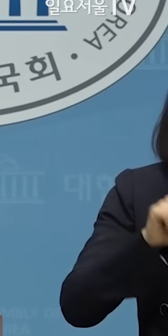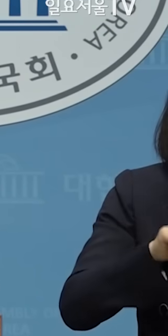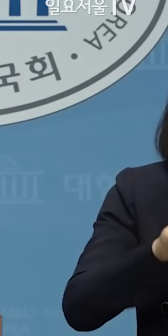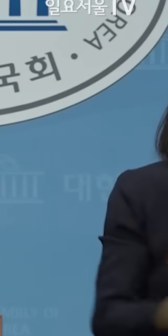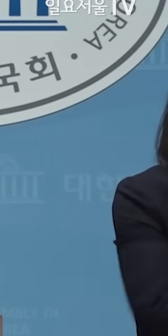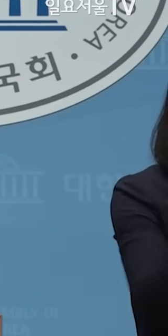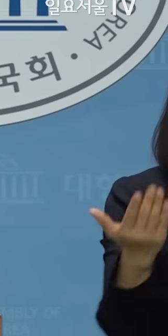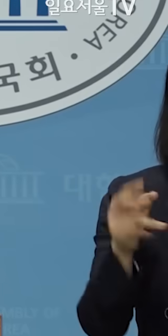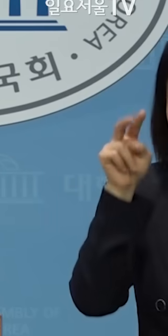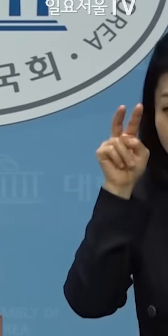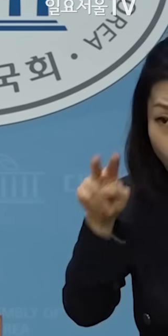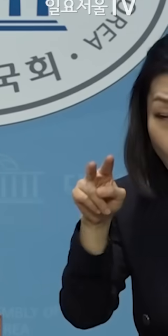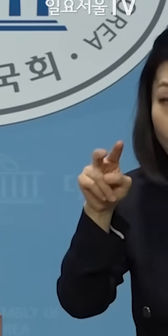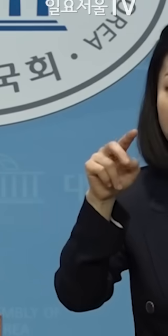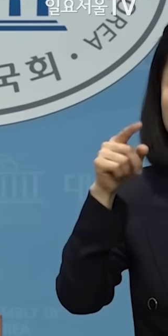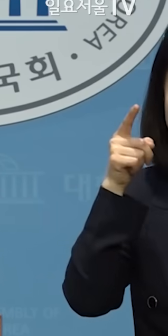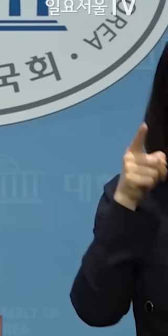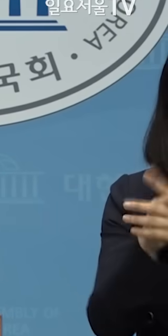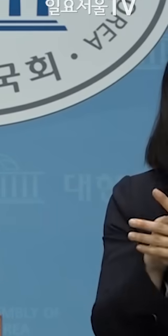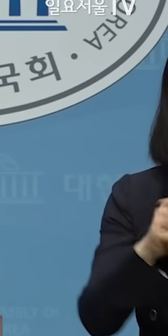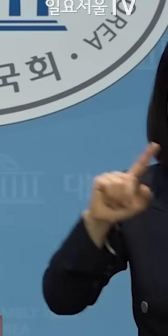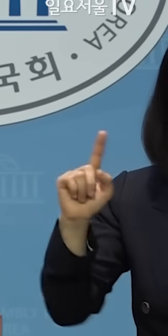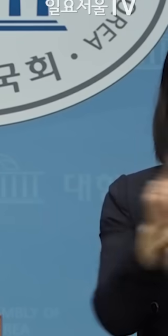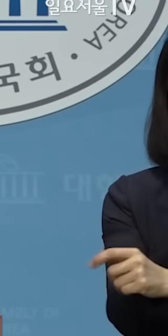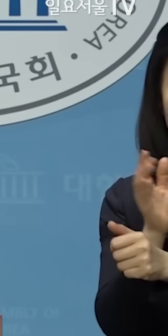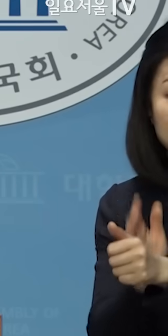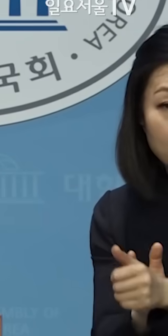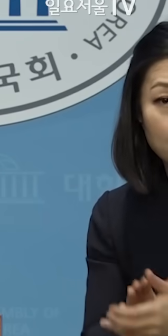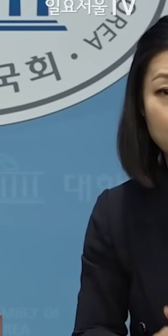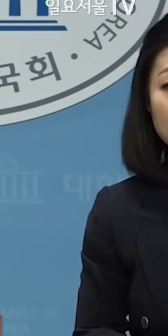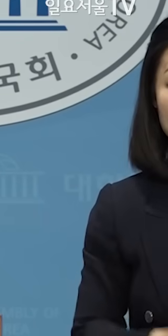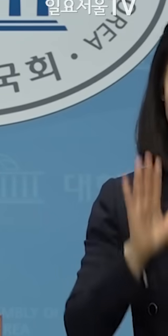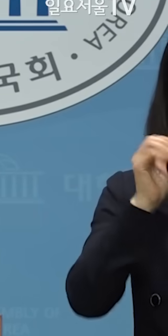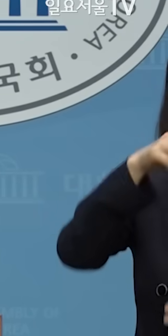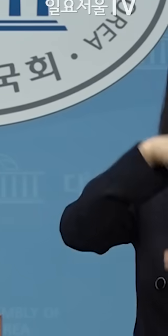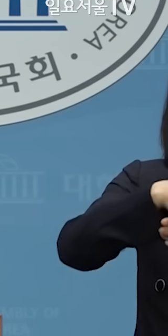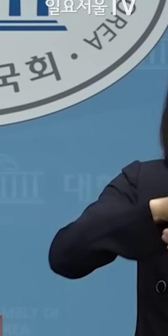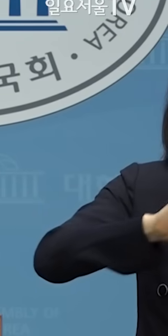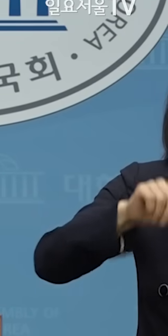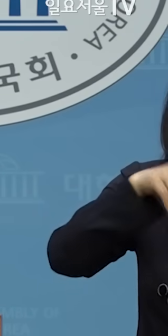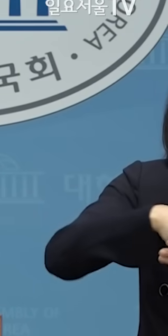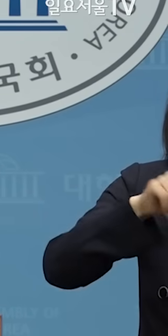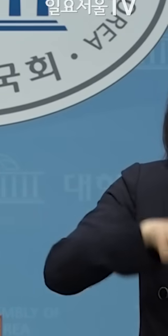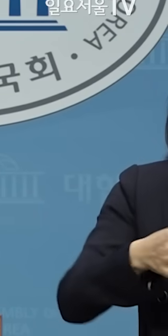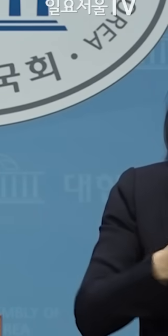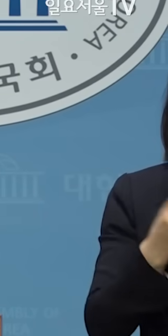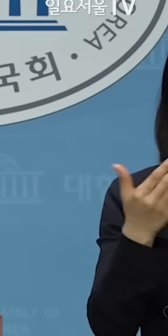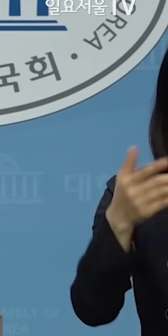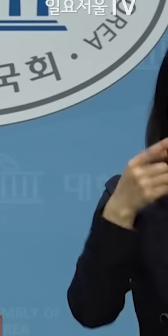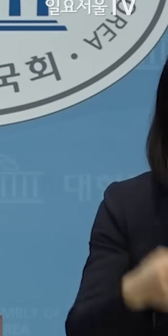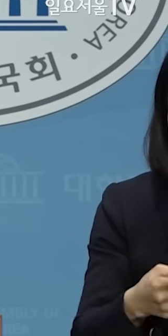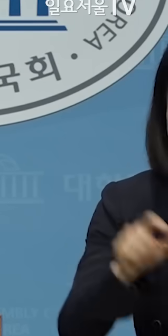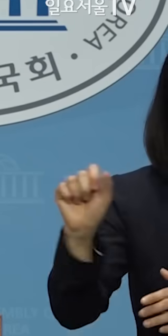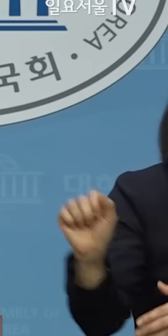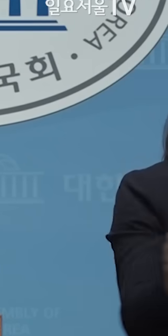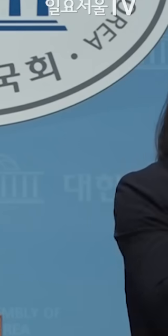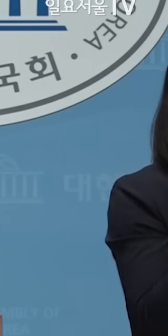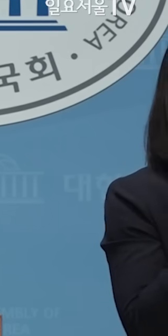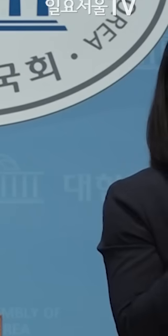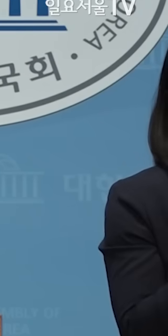바라보고 파악하고 개선하십시오 지난 대통령선거와 지방선거에서 표를 주었다가 등을 돌린